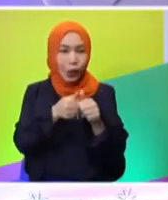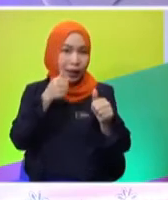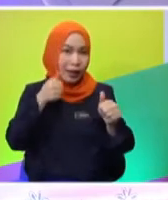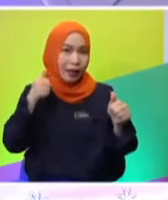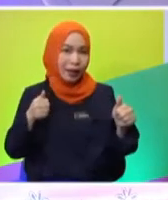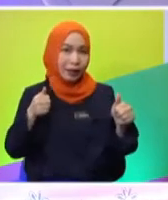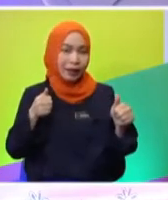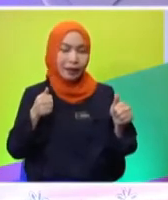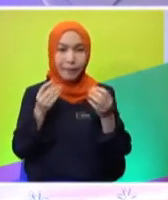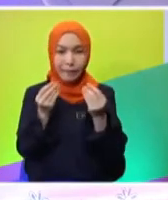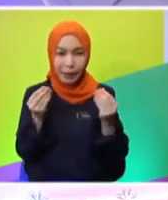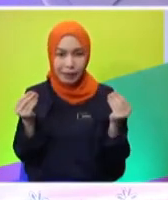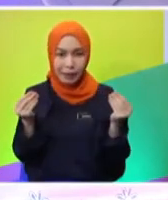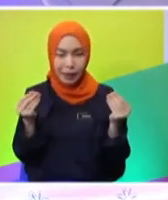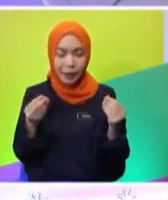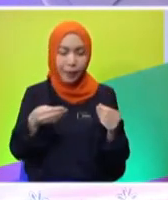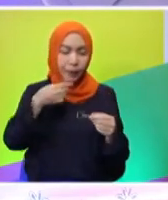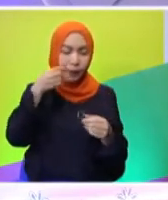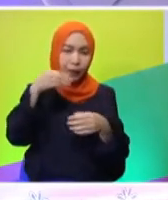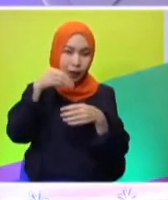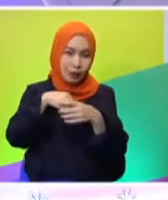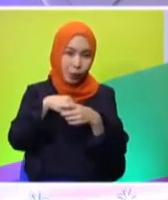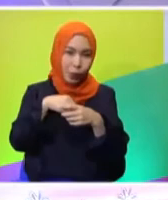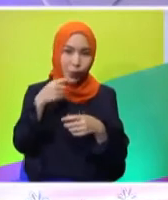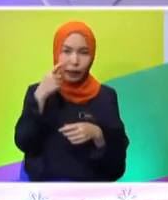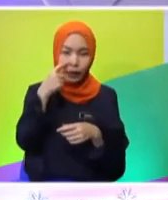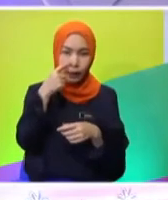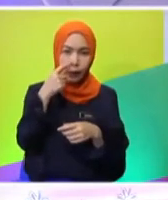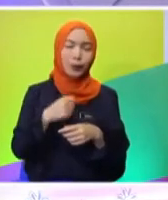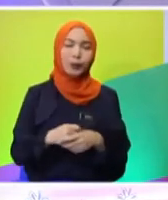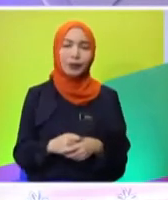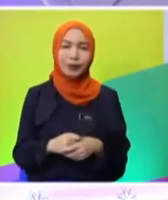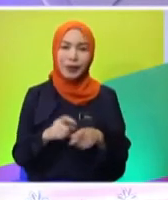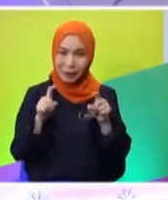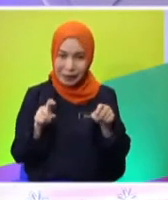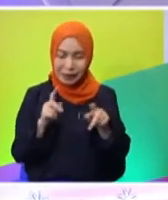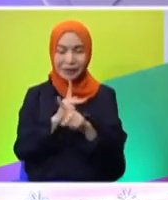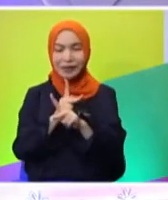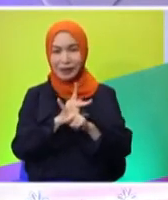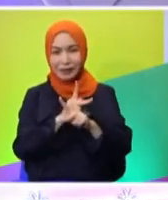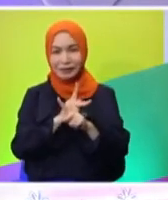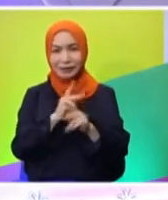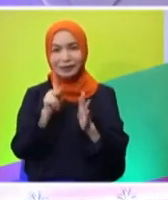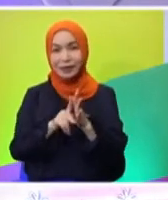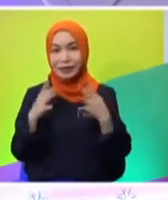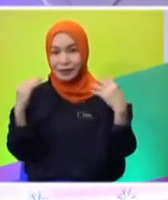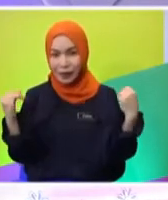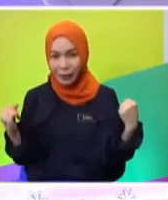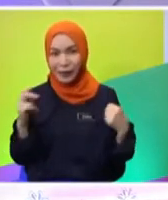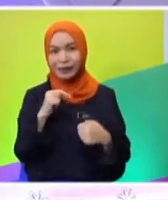lakukan it ini di rumah nak buat pastikan keselamatan bisa ke